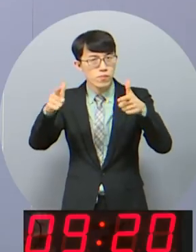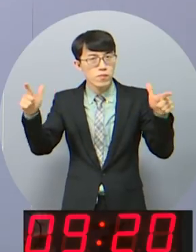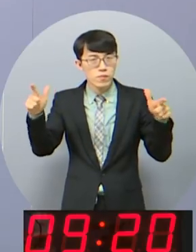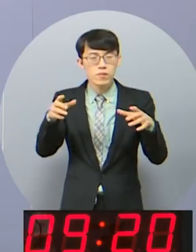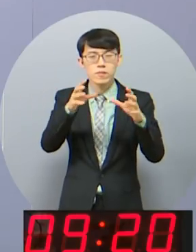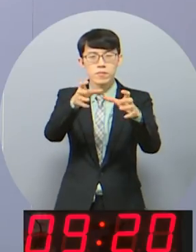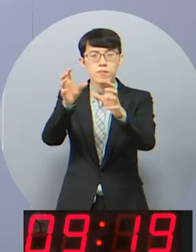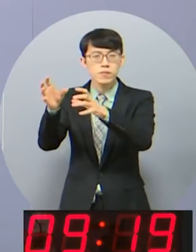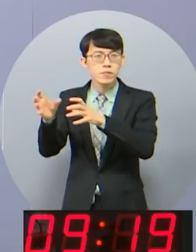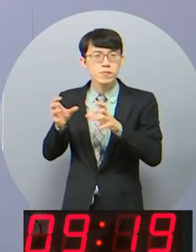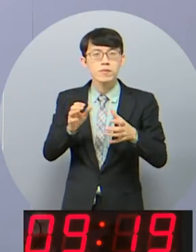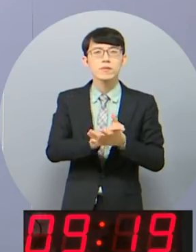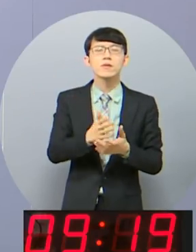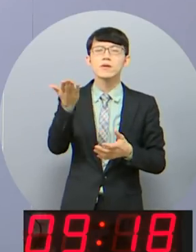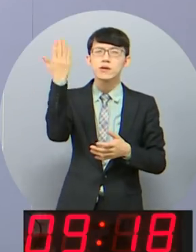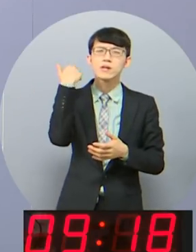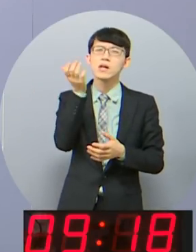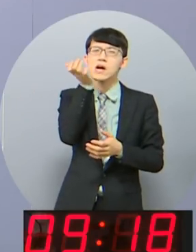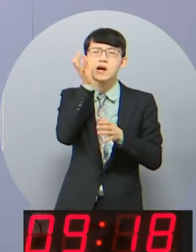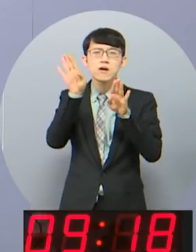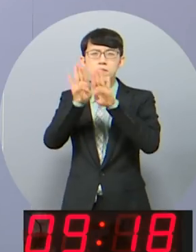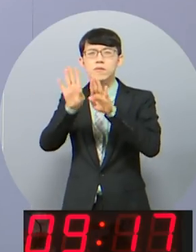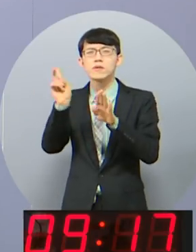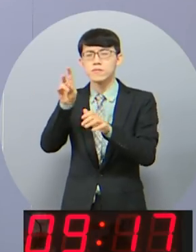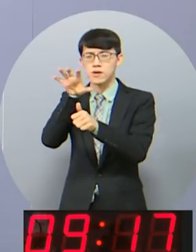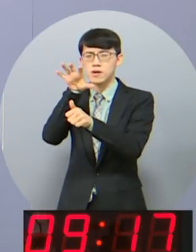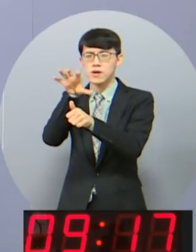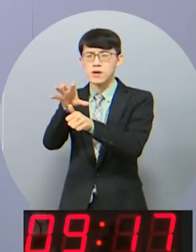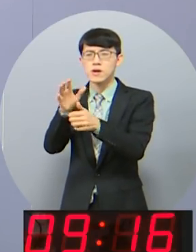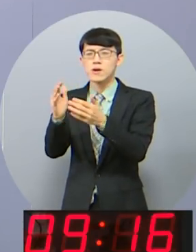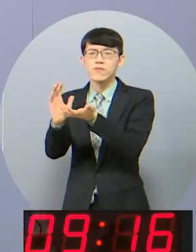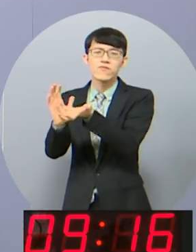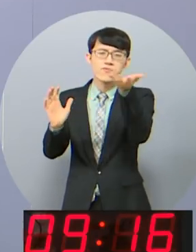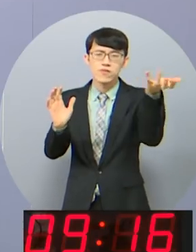遐，较早拢迁村，即马一撮子弟拢会倒